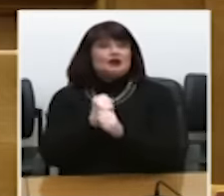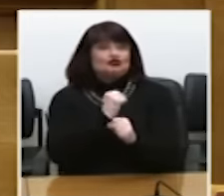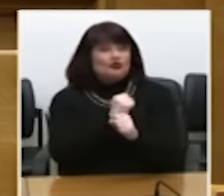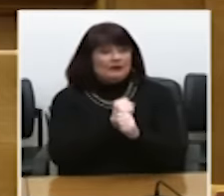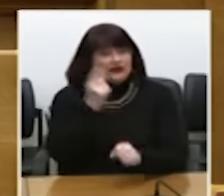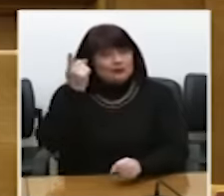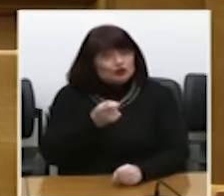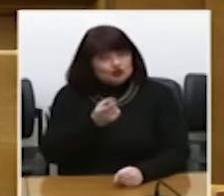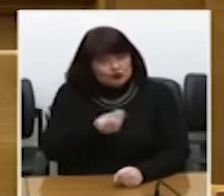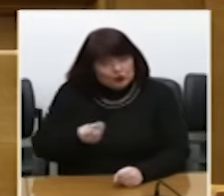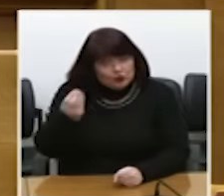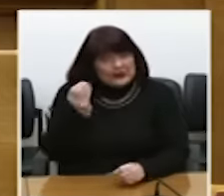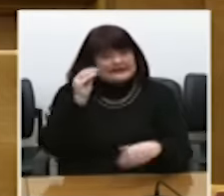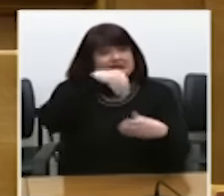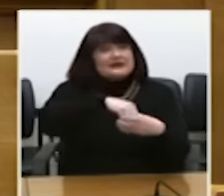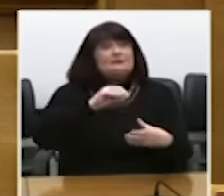χρόνια κατά